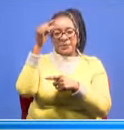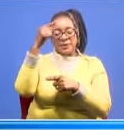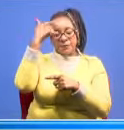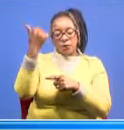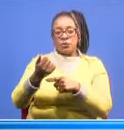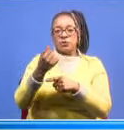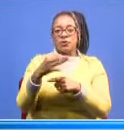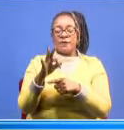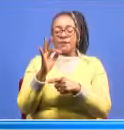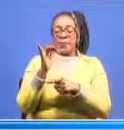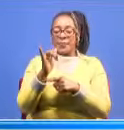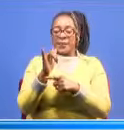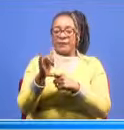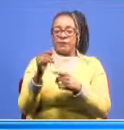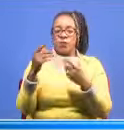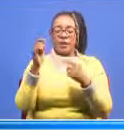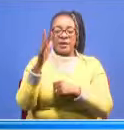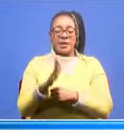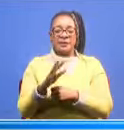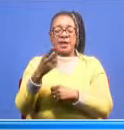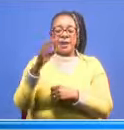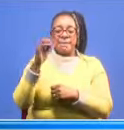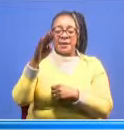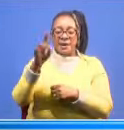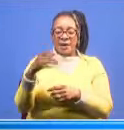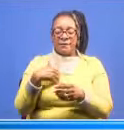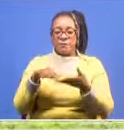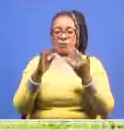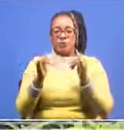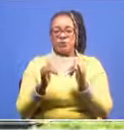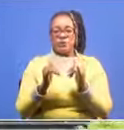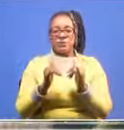wananchi wa Wakenya. Hemed Abdalla anatuarifu.